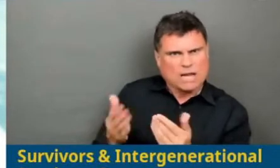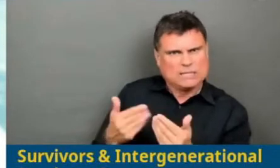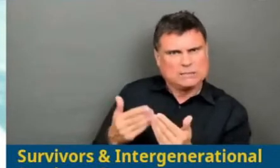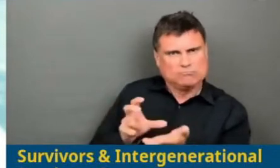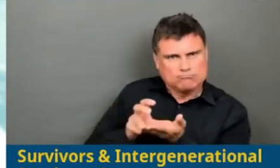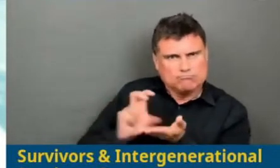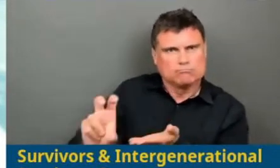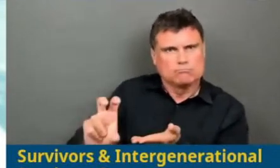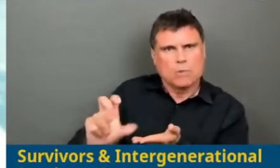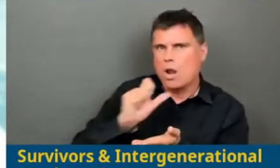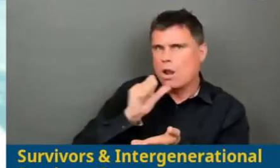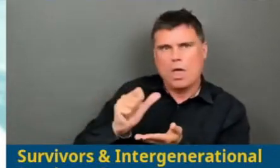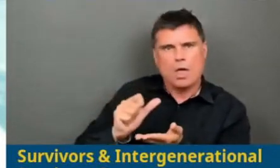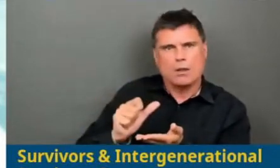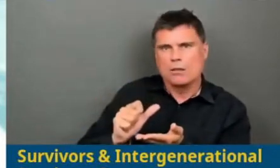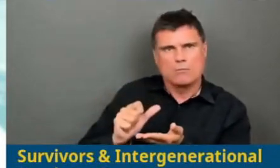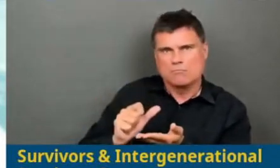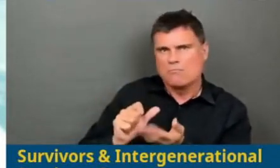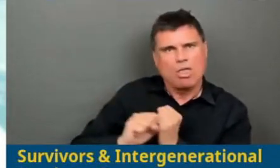Did you have a follow-up?